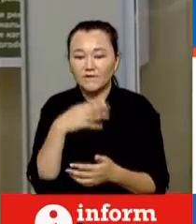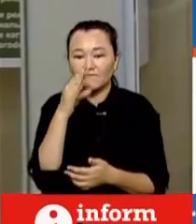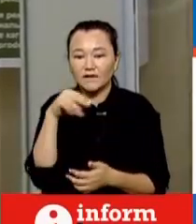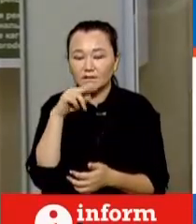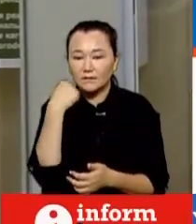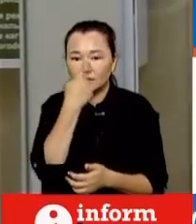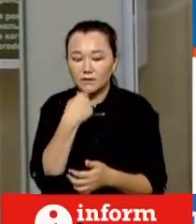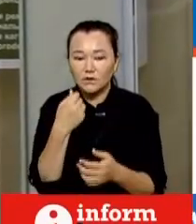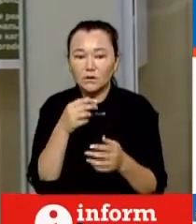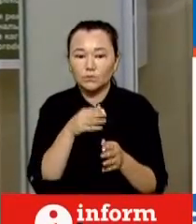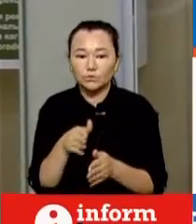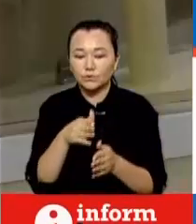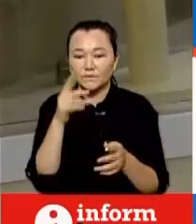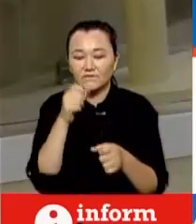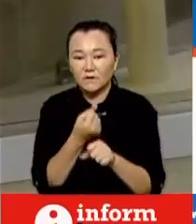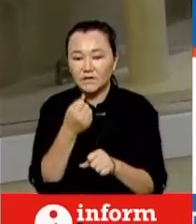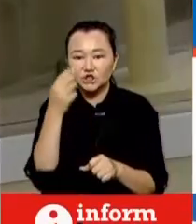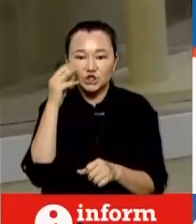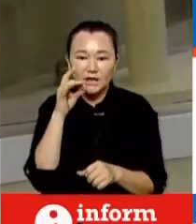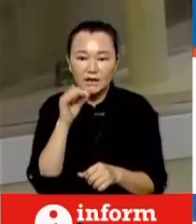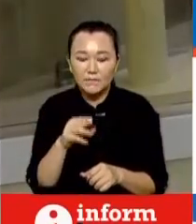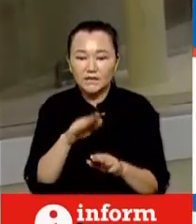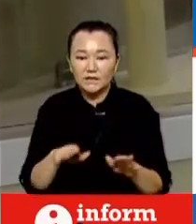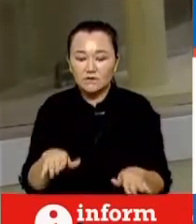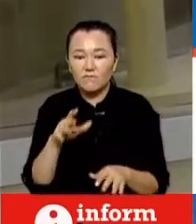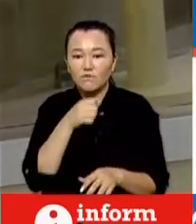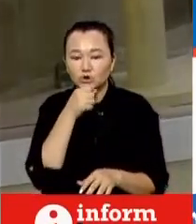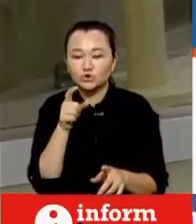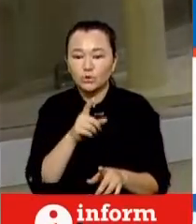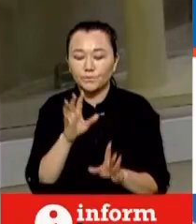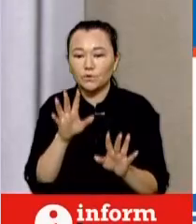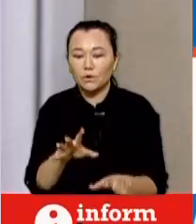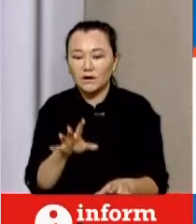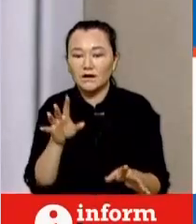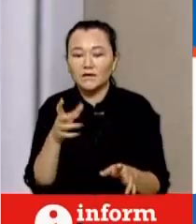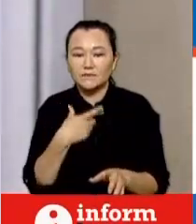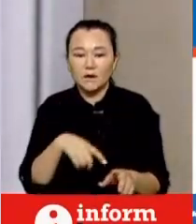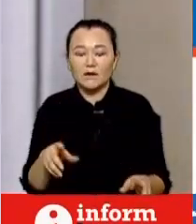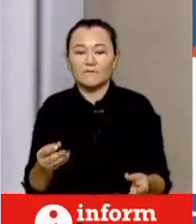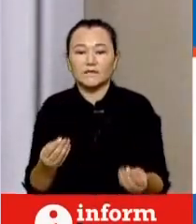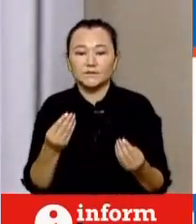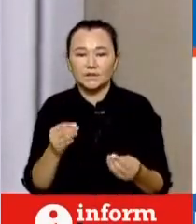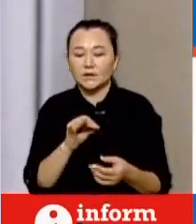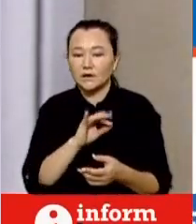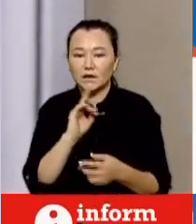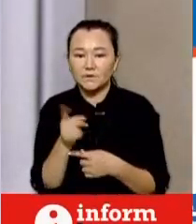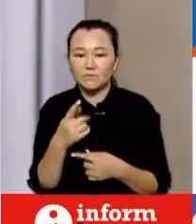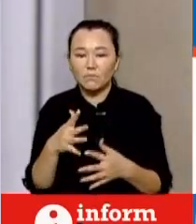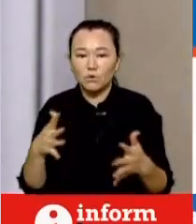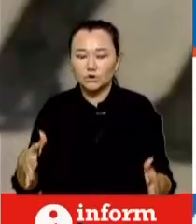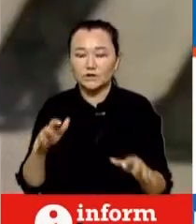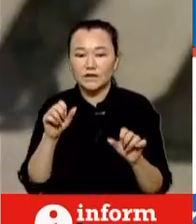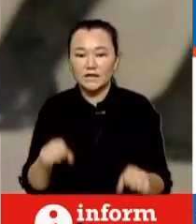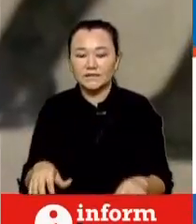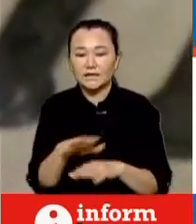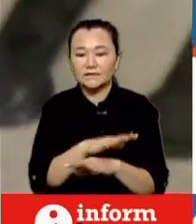путем деформации черепов еще в детском возрасте чтобы не только возвеличить себя но и объединить большую массу населения